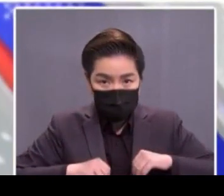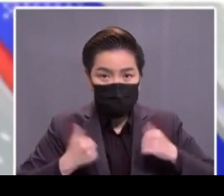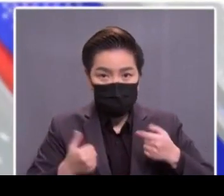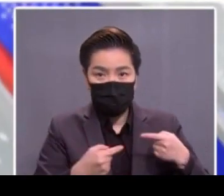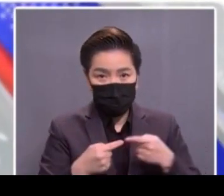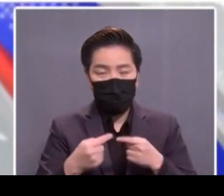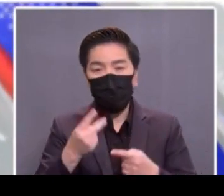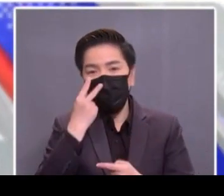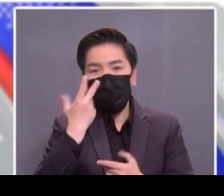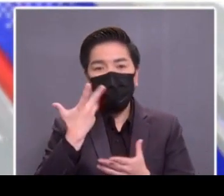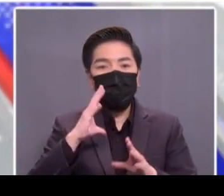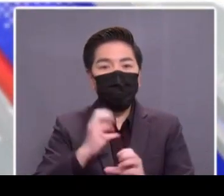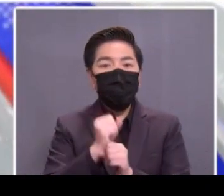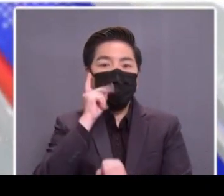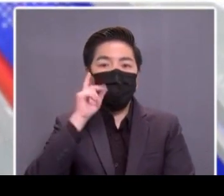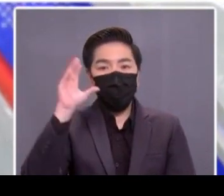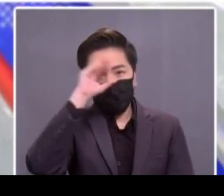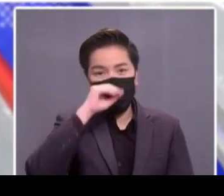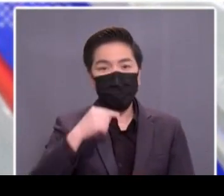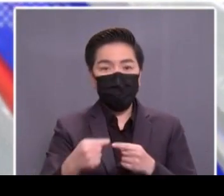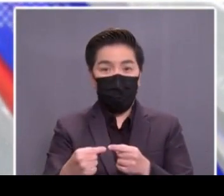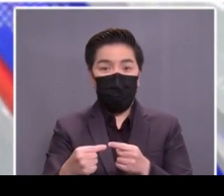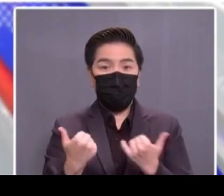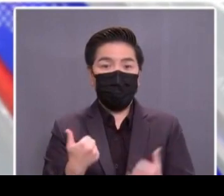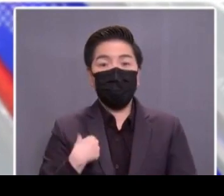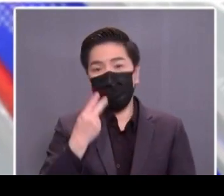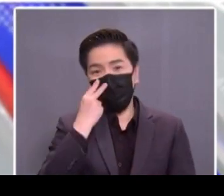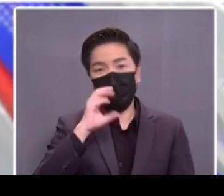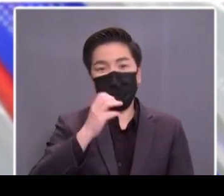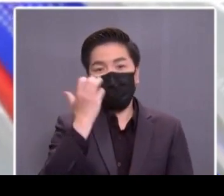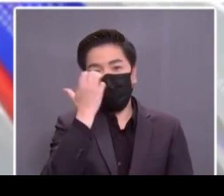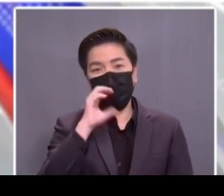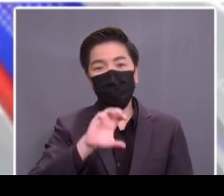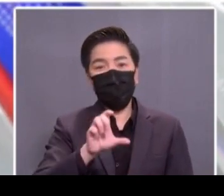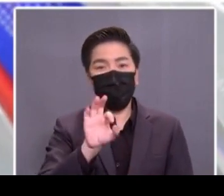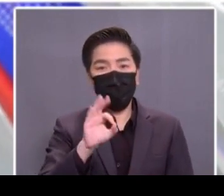พติดตามได้ในสรุปข่าวภาคค่ำคืนนี้อีกครั้งช่วงนี้กลับไปทางสถานีค่ะ